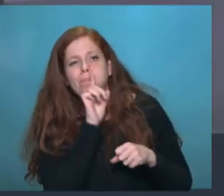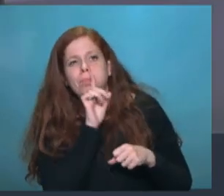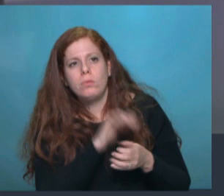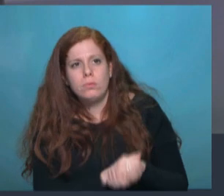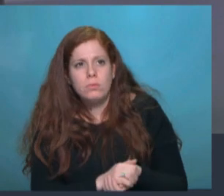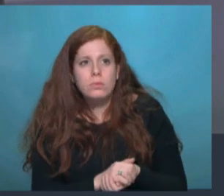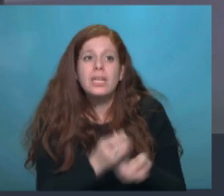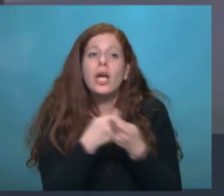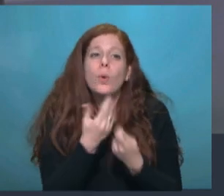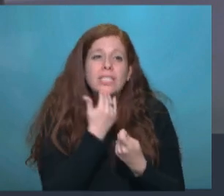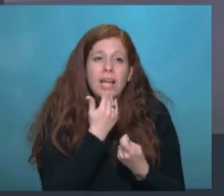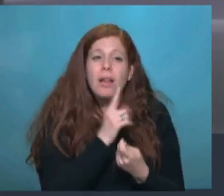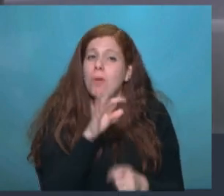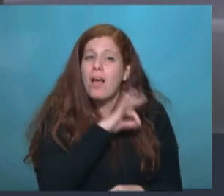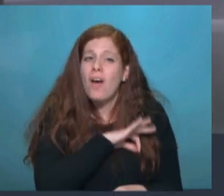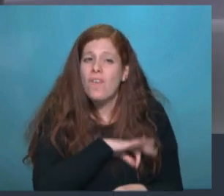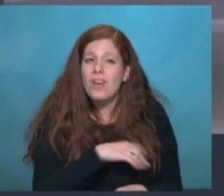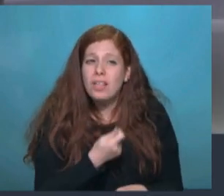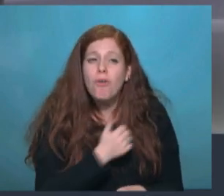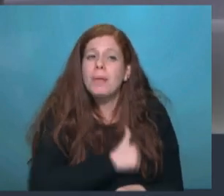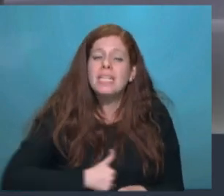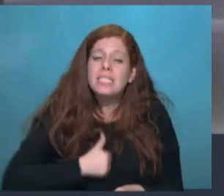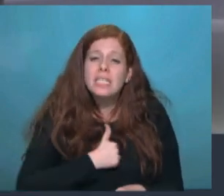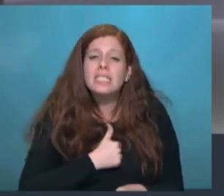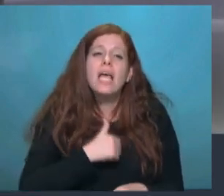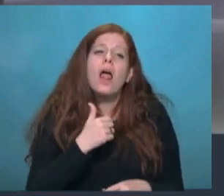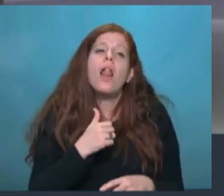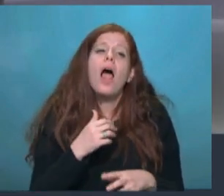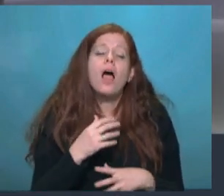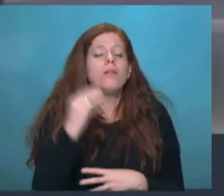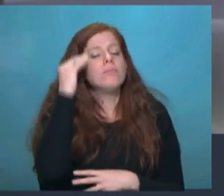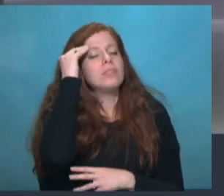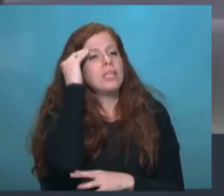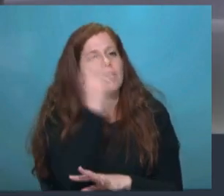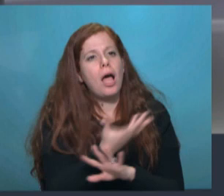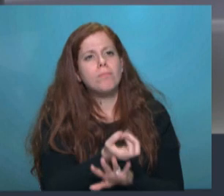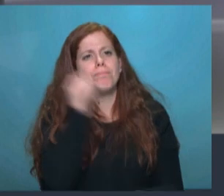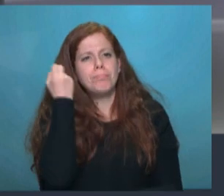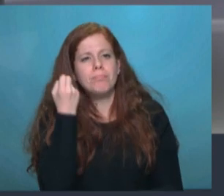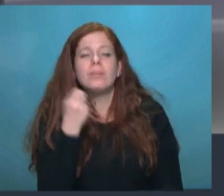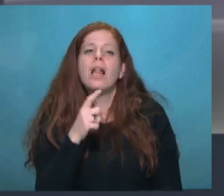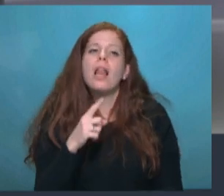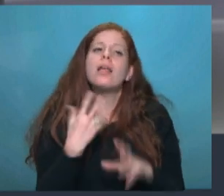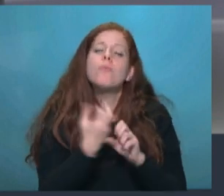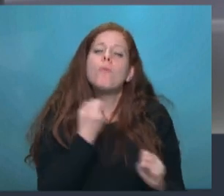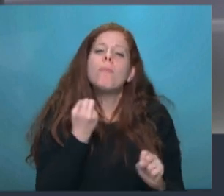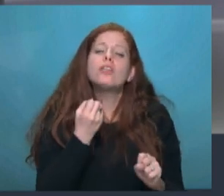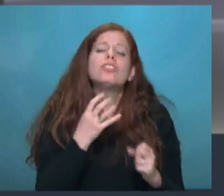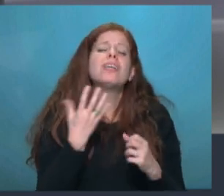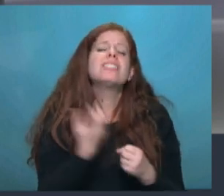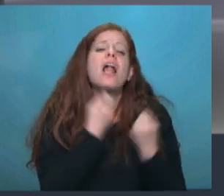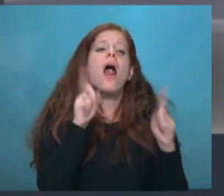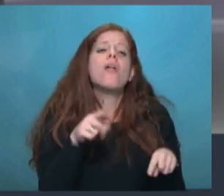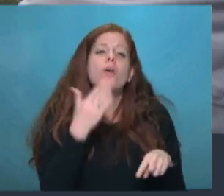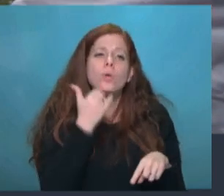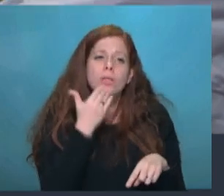Israeli non-profit organization is apologizing for the removal of a memorial to a Japanese diplomat who saved thousands of Jews during